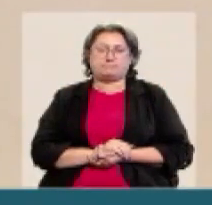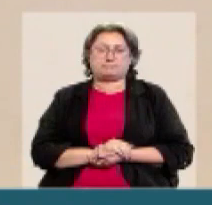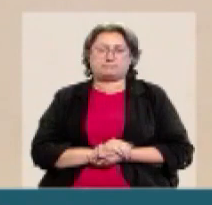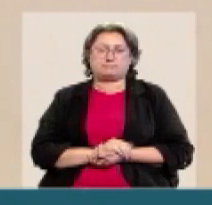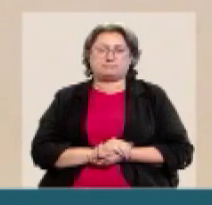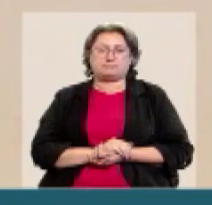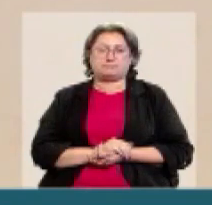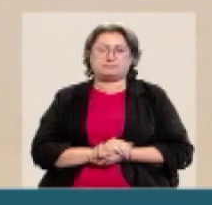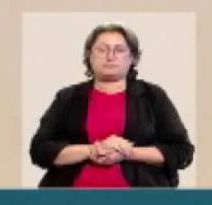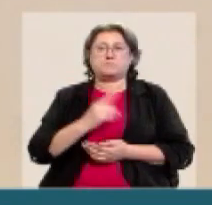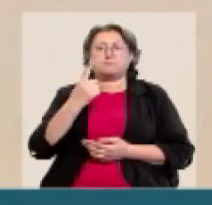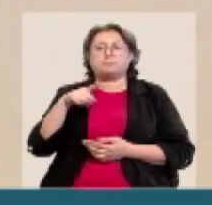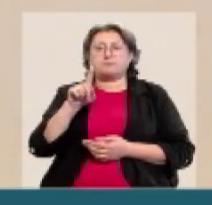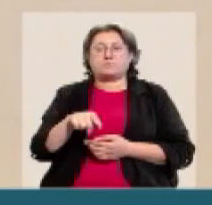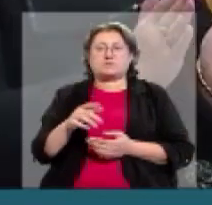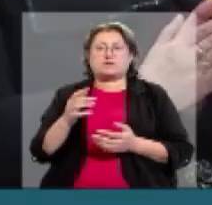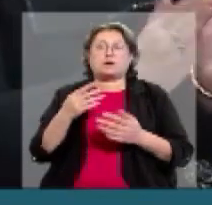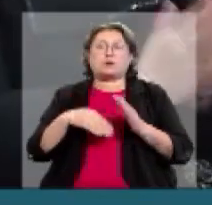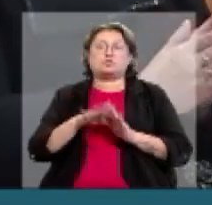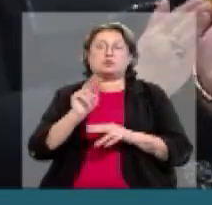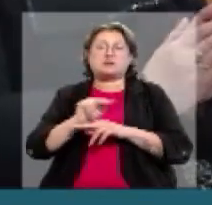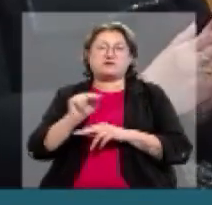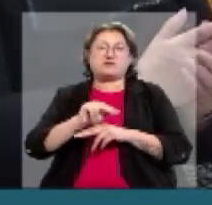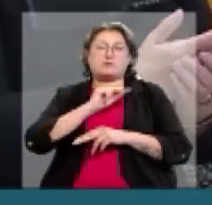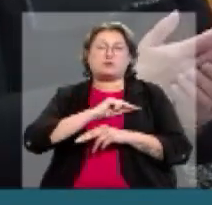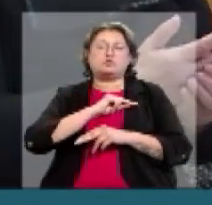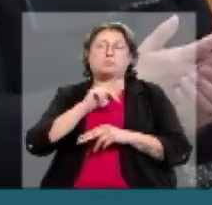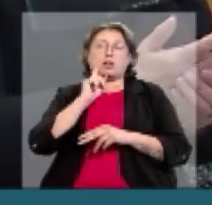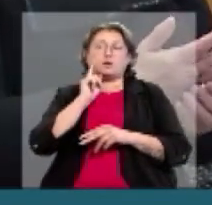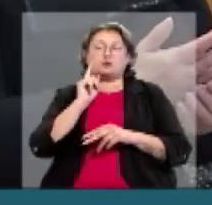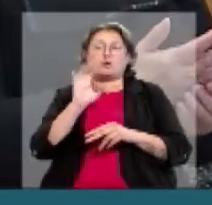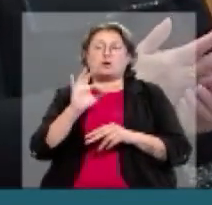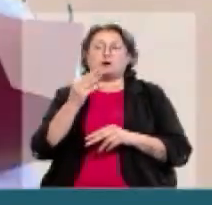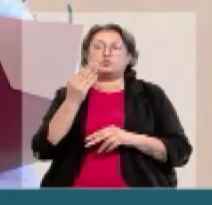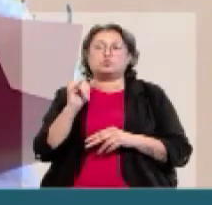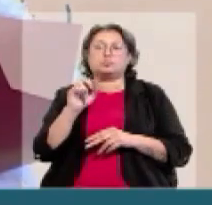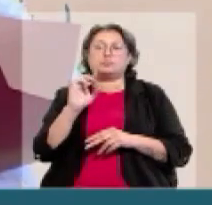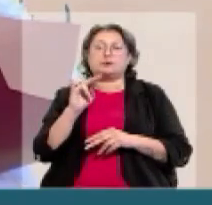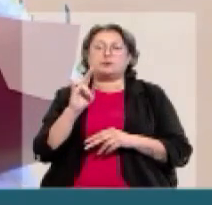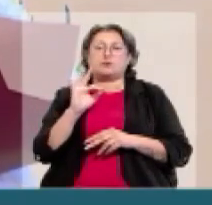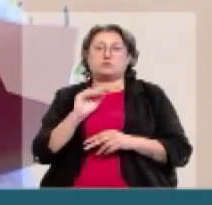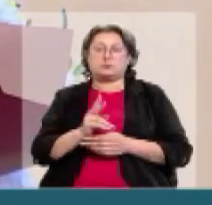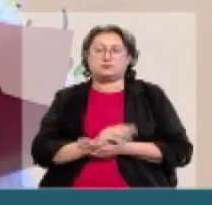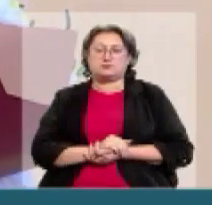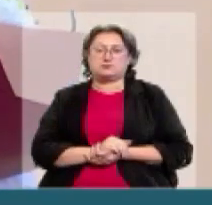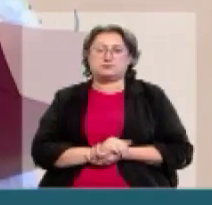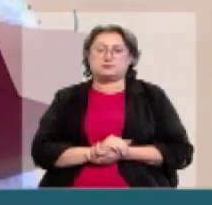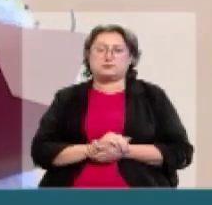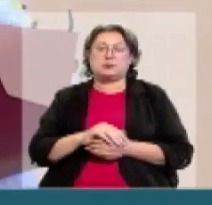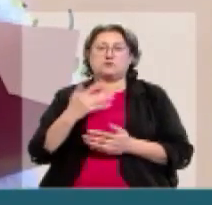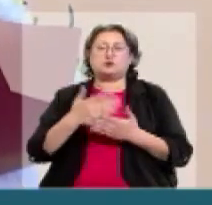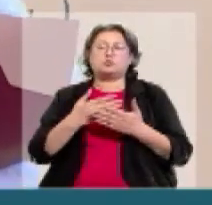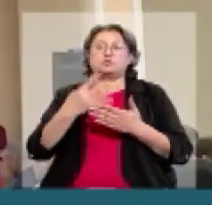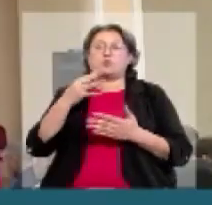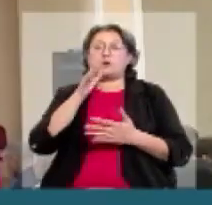Ал бірінші орынды жұмыс істейтін жастардың ең үздік тәлімгері Ольга Шубинок алды. Ол 40 жылға жуық мектеп табалдырығын алғаш аттаған